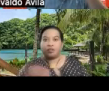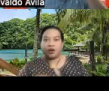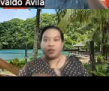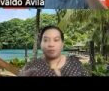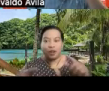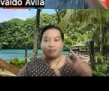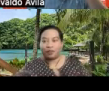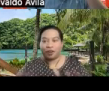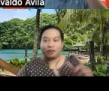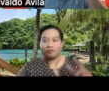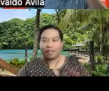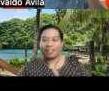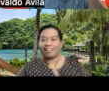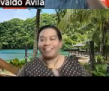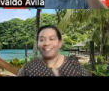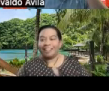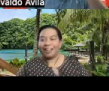حول أستراليا.